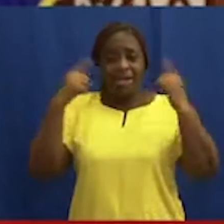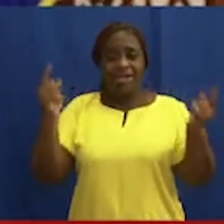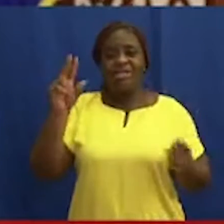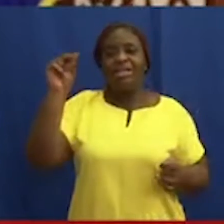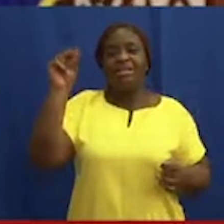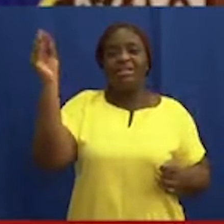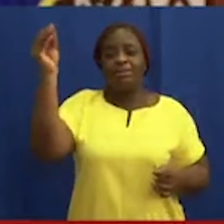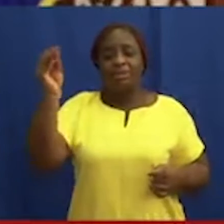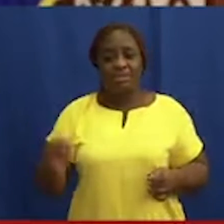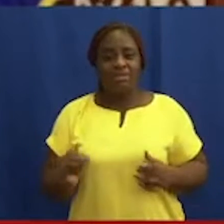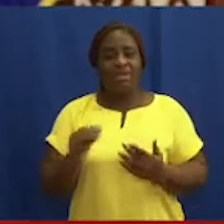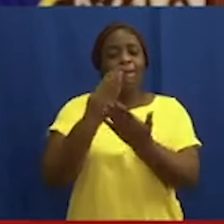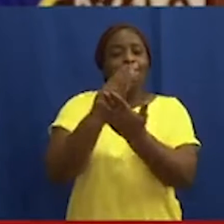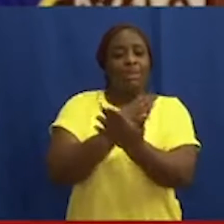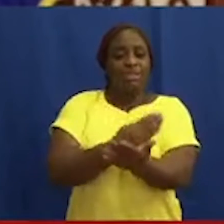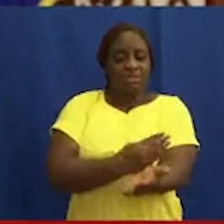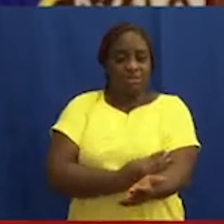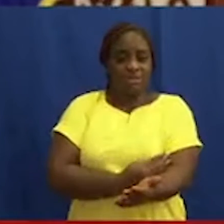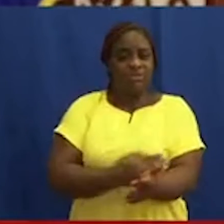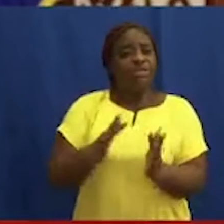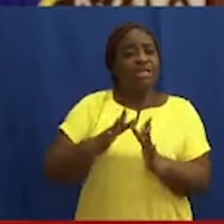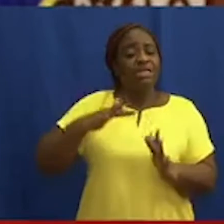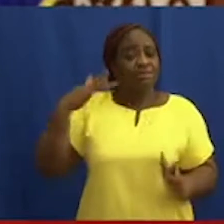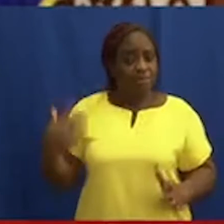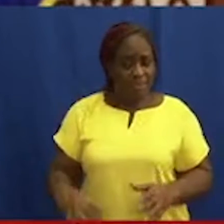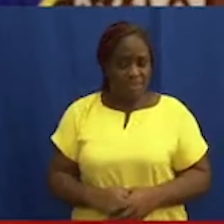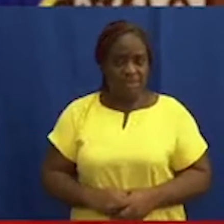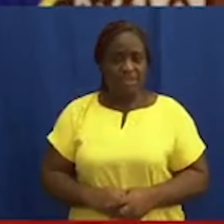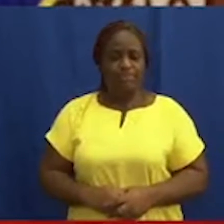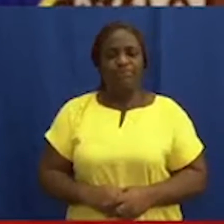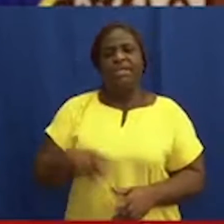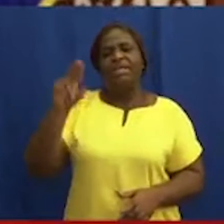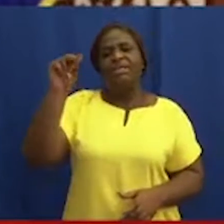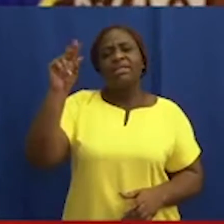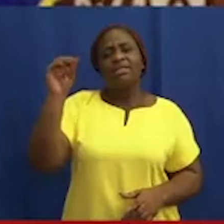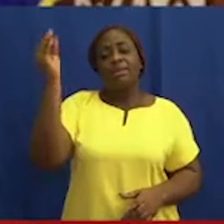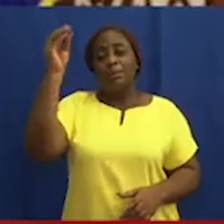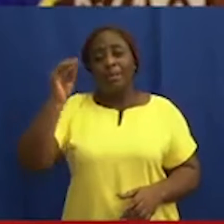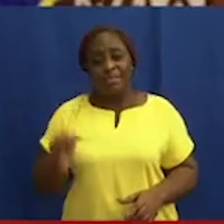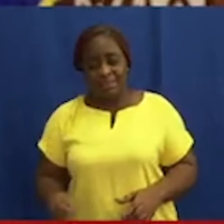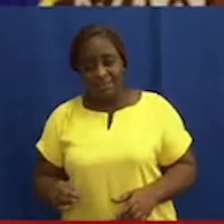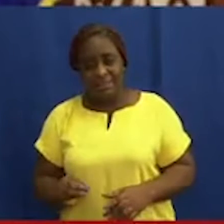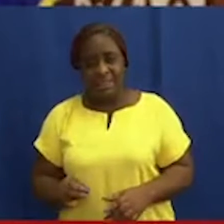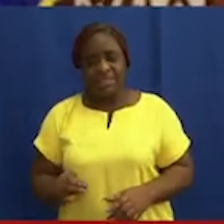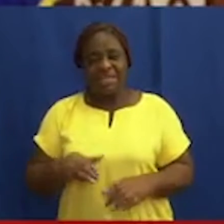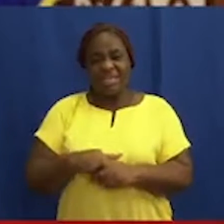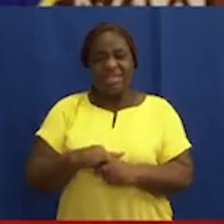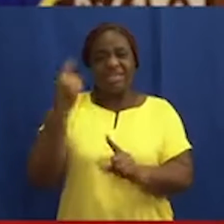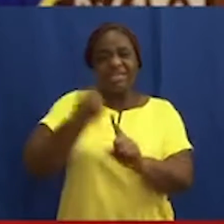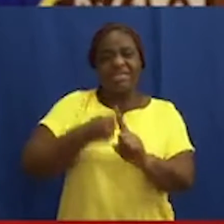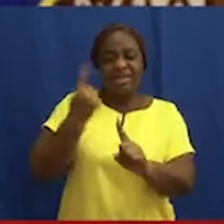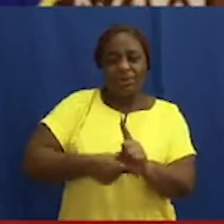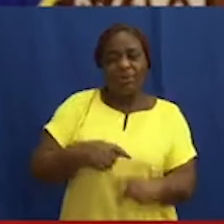bazan munafinci kaina ba idan zan faɗi hakan bazan iya samun wani misali a tarihi